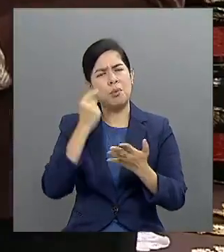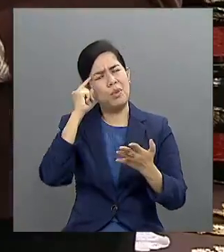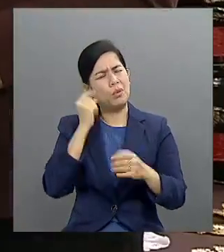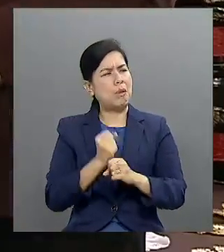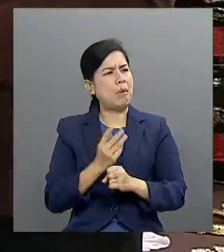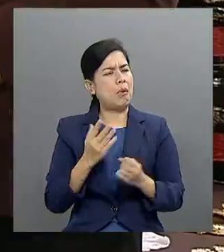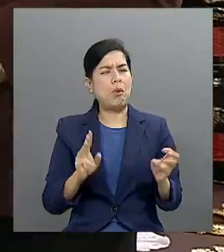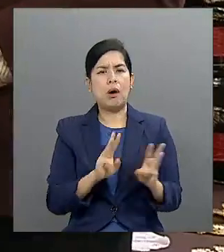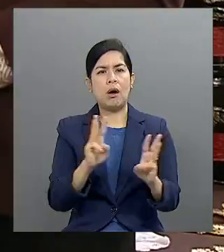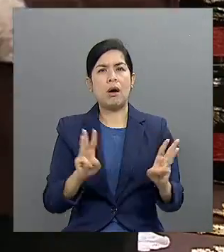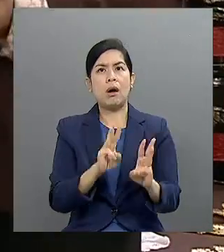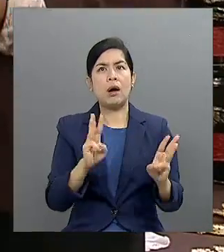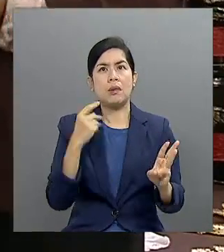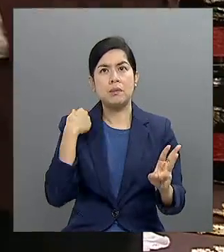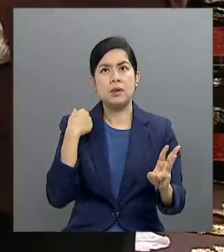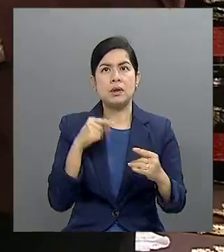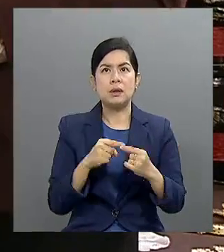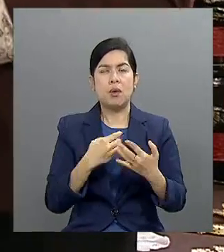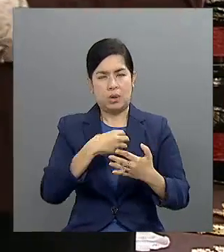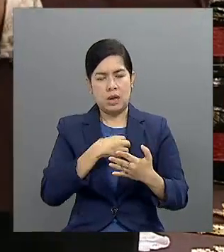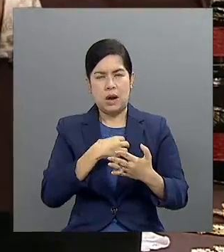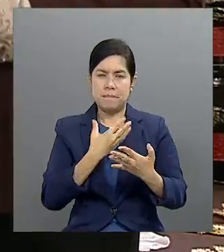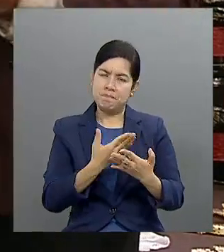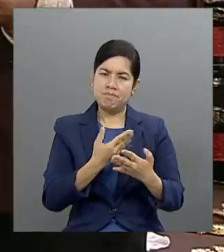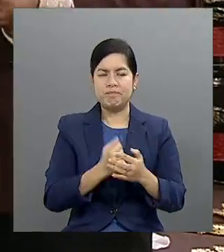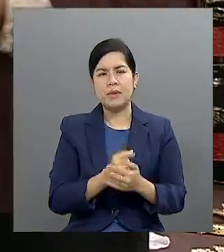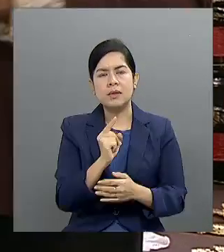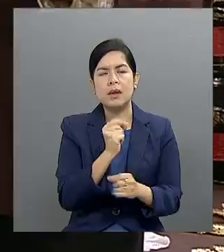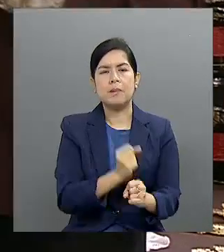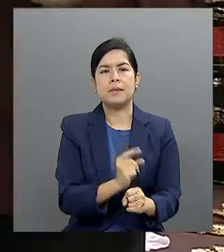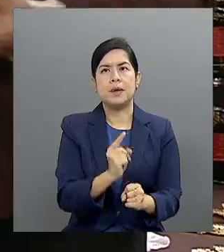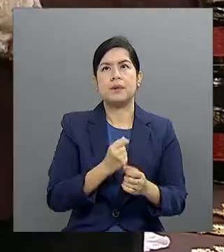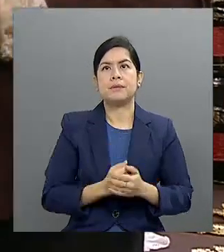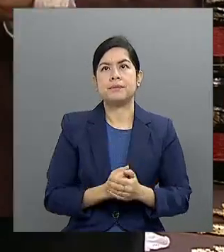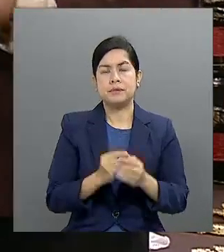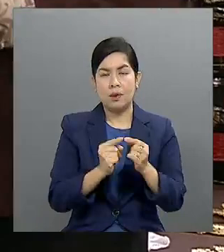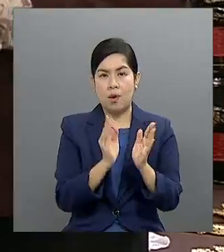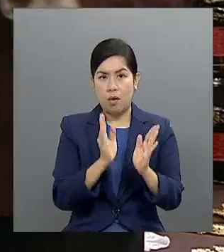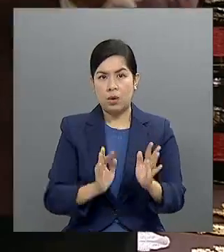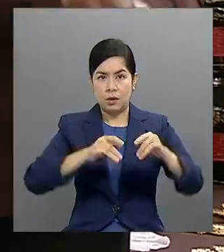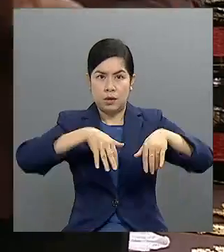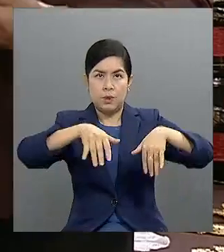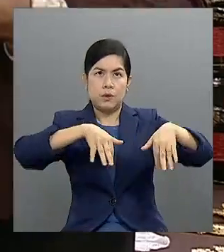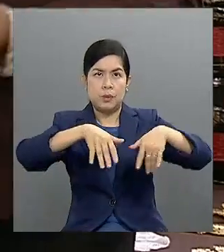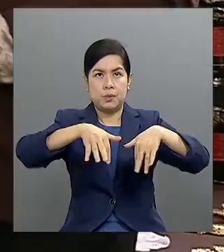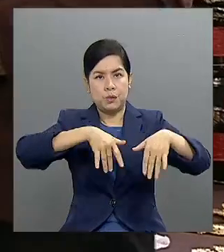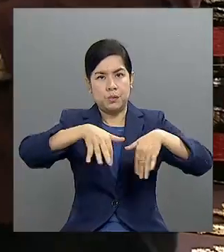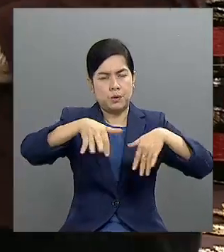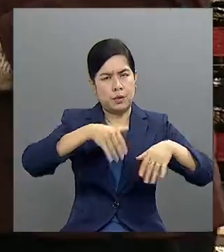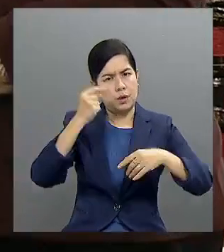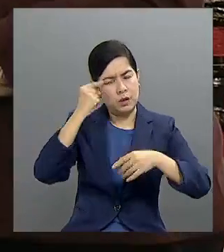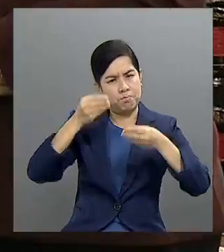ที่ยวเช็คอิน ถ่ายรูปใช่ใช่ครับทีนี้เราก็เลยคนในชุมชนเนี่ยก็เลยร่วมกันคิดว่าถ้าอย่างนั้นเนี่ยเราจะทำในเรื่อง